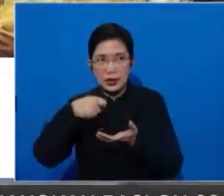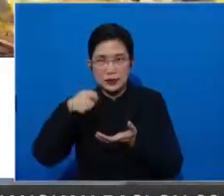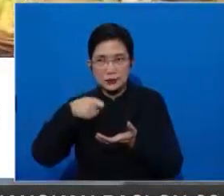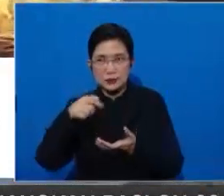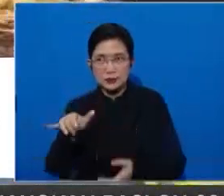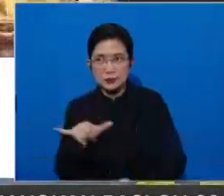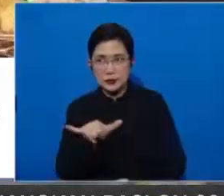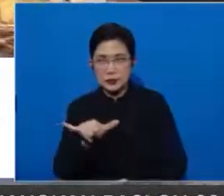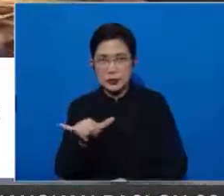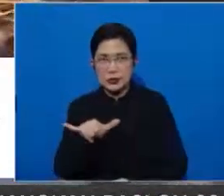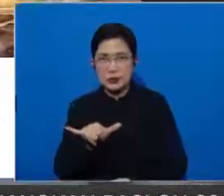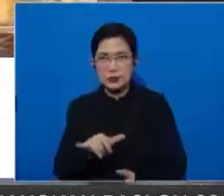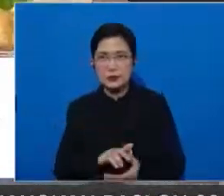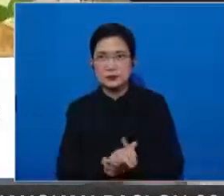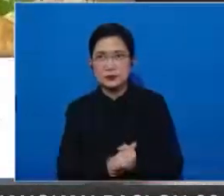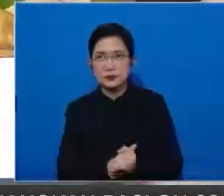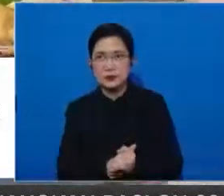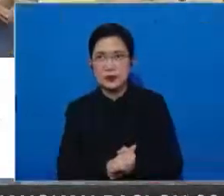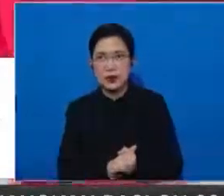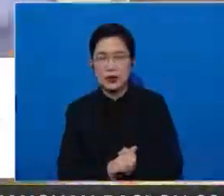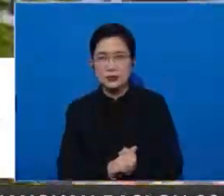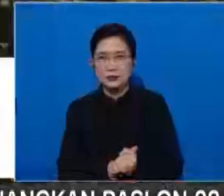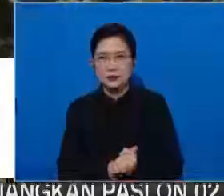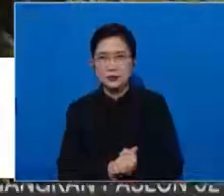sajian. Dan begini nih cara buatnya.